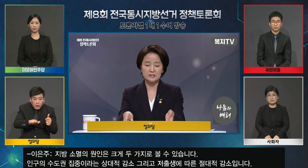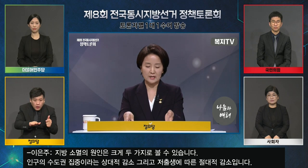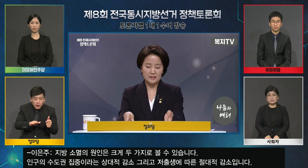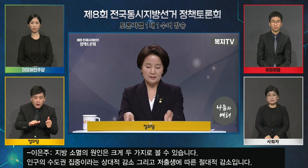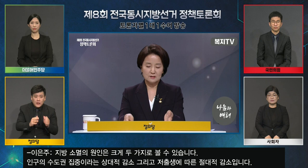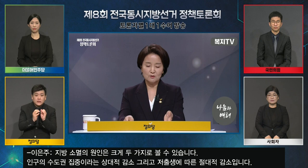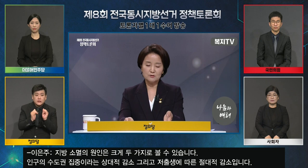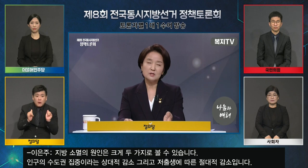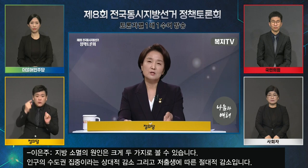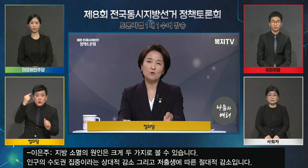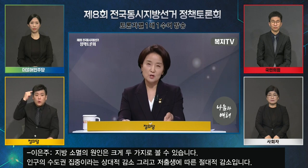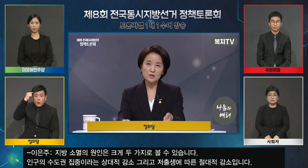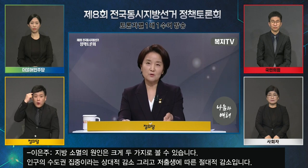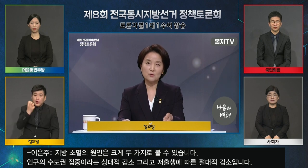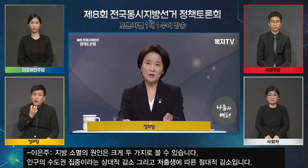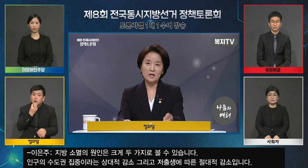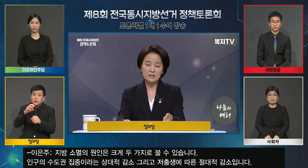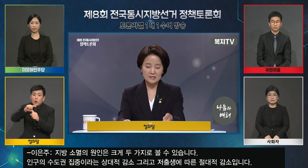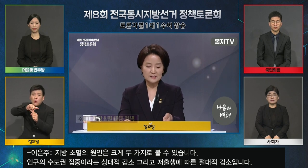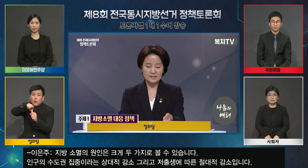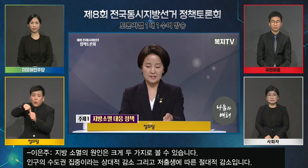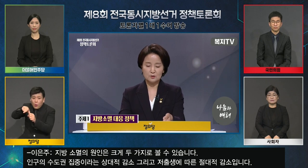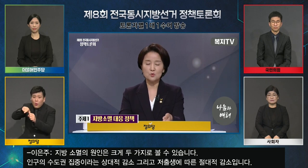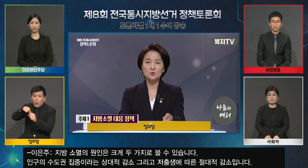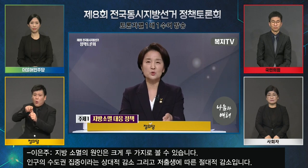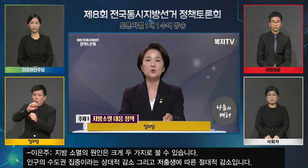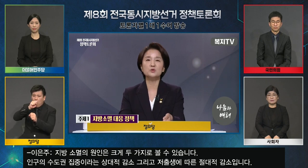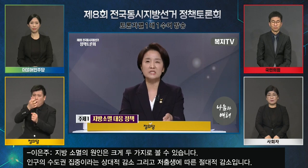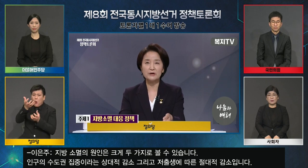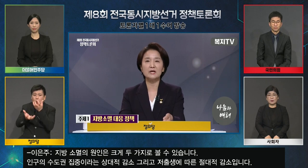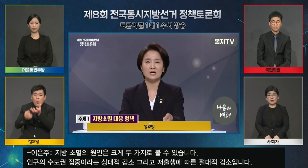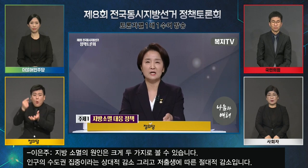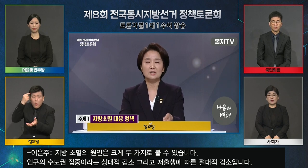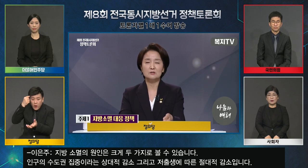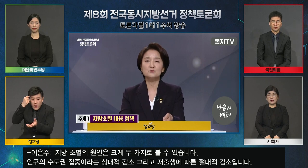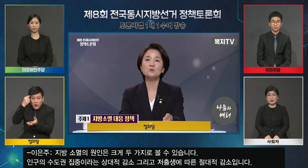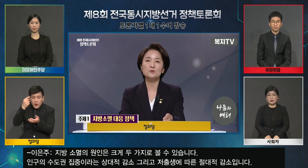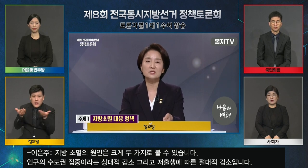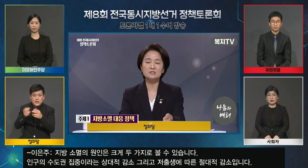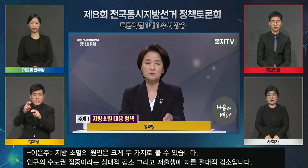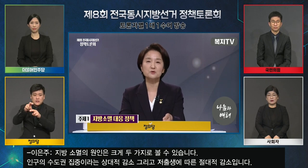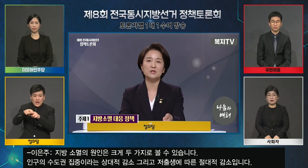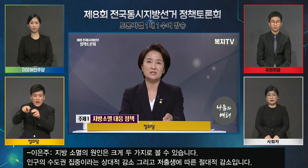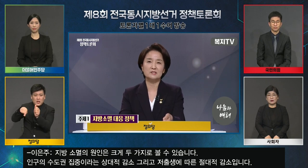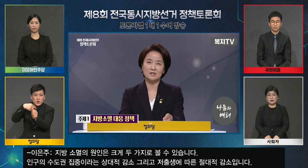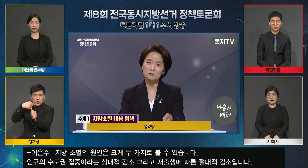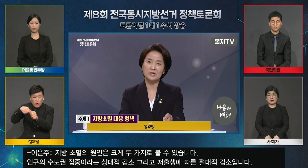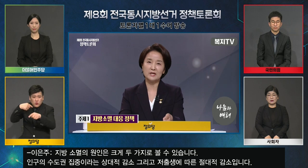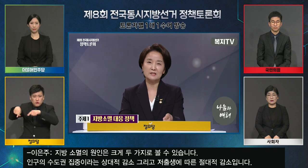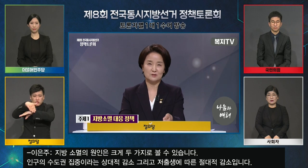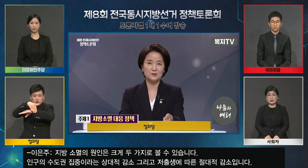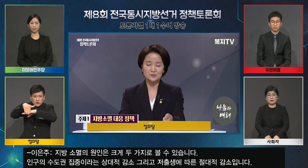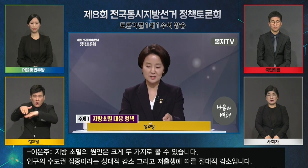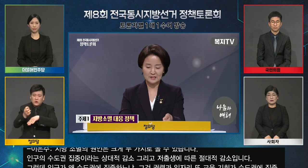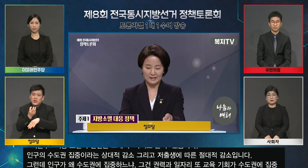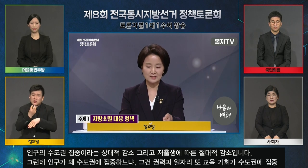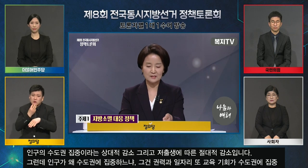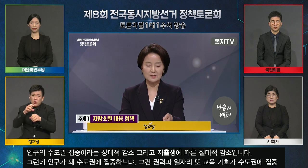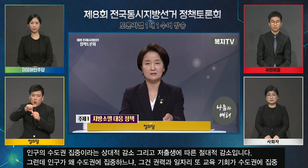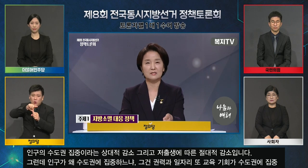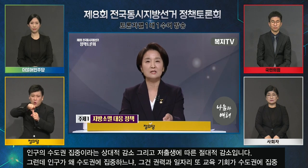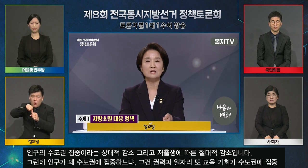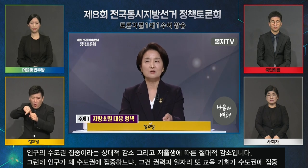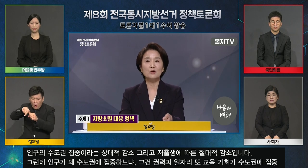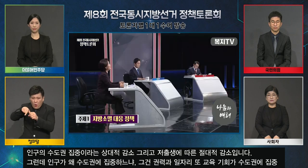집중하느냐 그건 권력과 일자리 또 교육 기회가 수도권에 집중되어 있기 때문에 그런 현상이